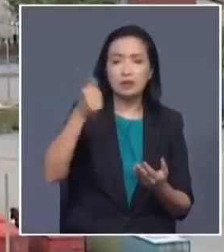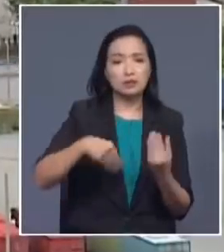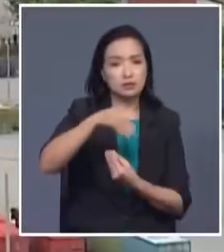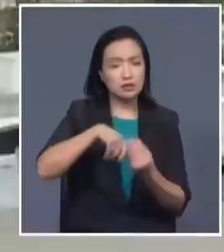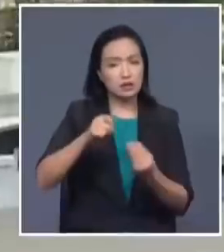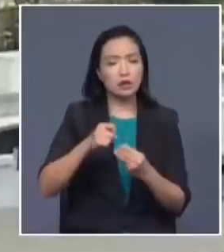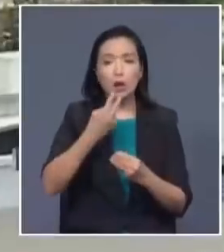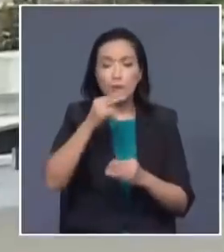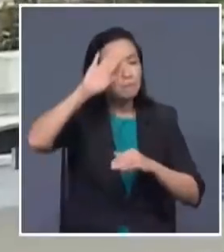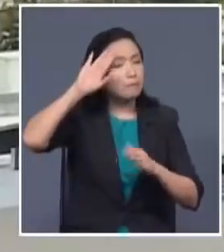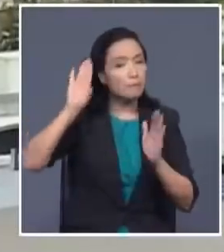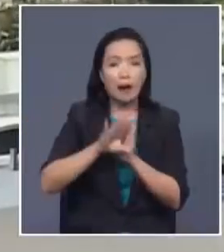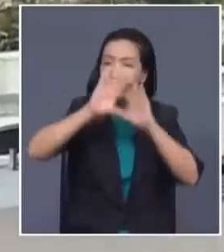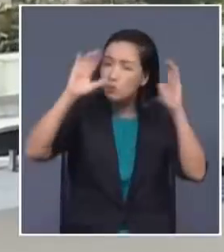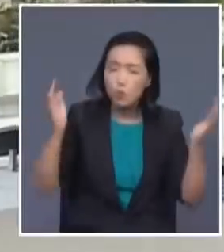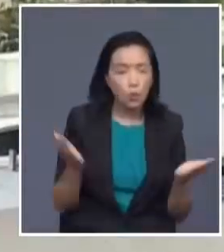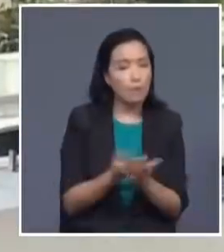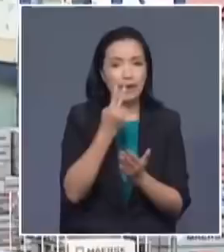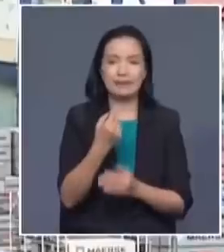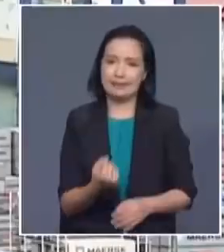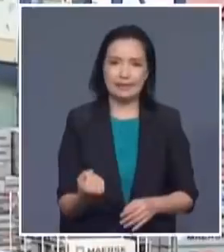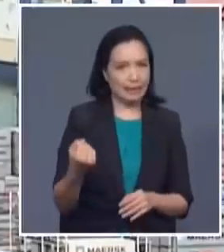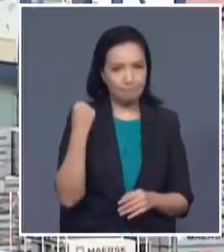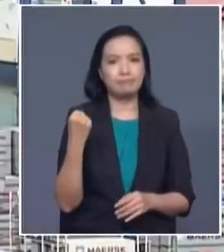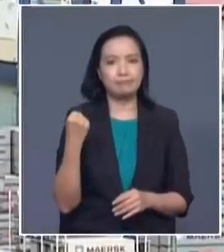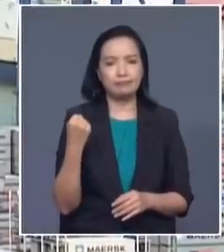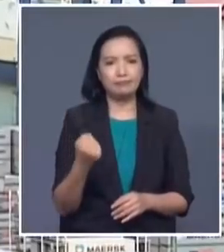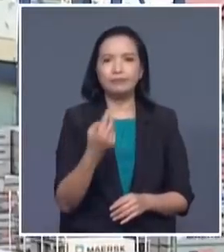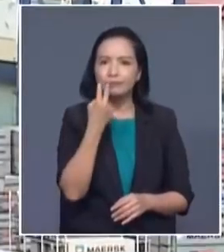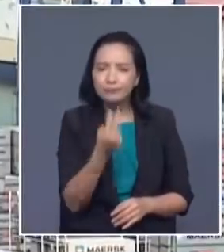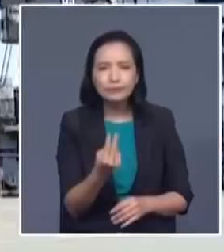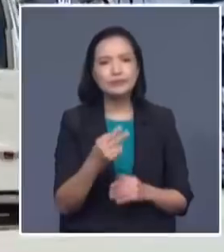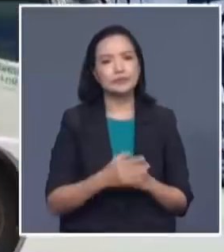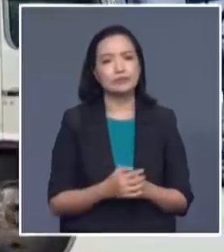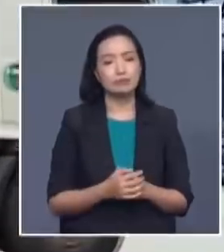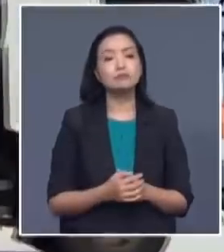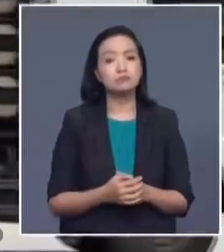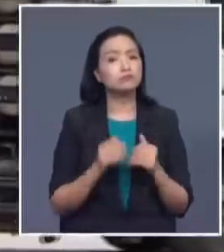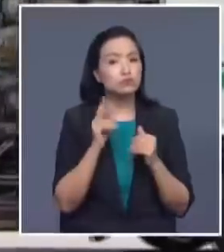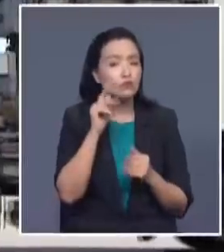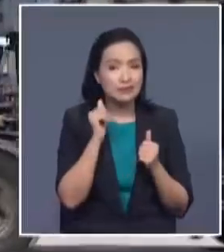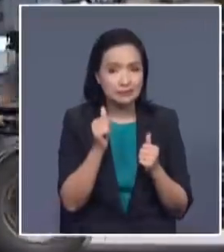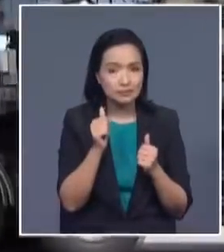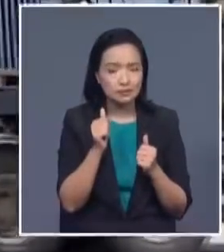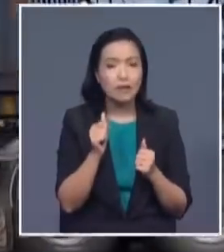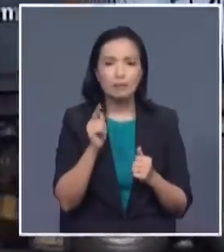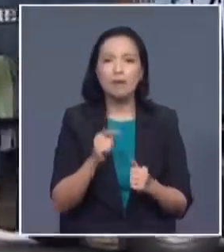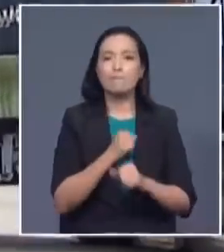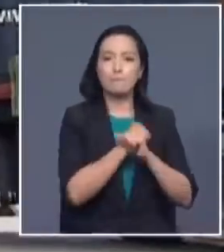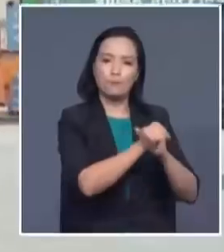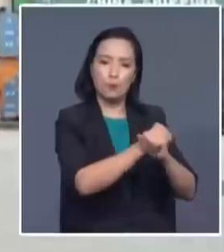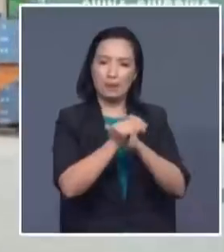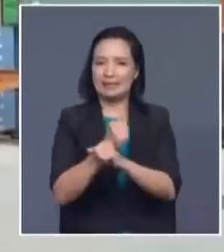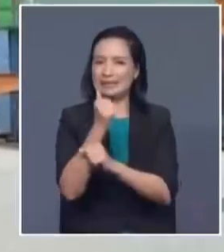ในภาพรวมมาภาคแมกโครนะครับที่เข้มแข็งซึ่งพิสูจน์ให้เราเห็นว่าเป็นผลดีและถือว่าเป็นภูมิคุ้มกันที่ดี